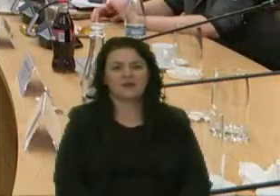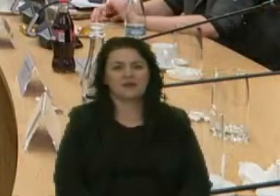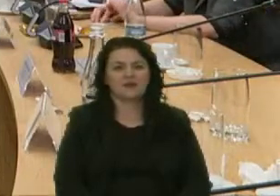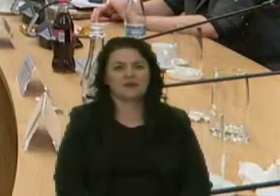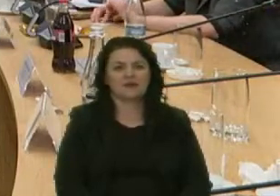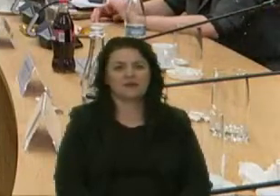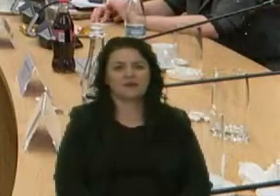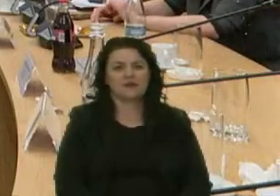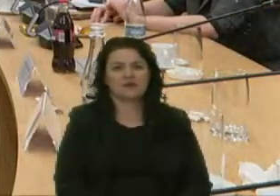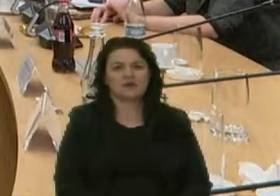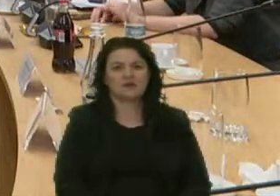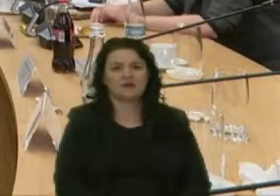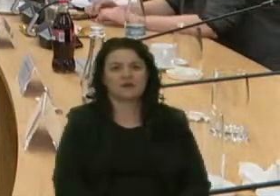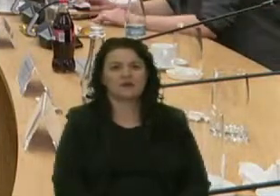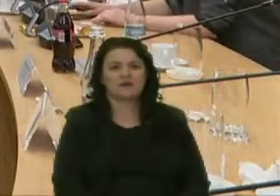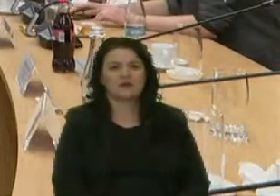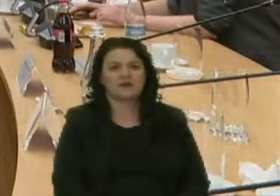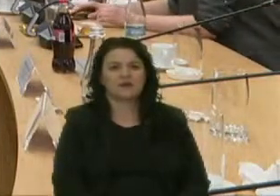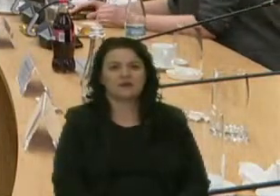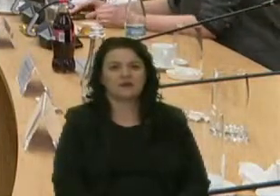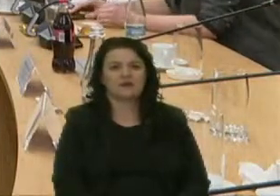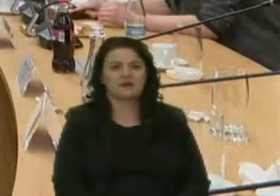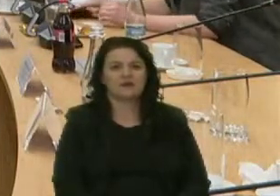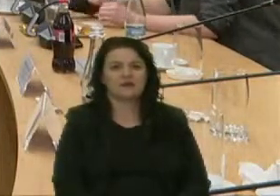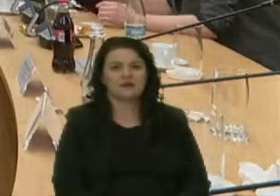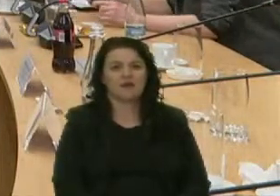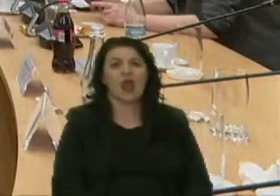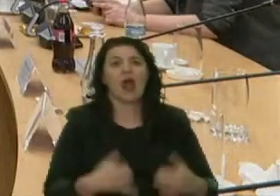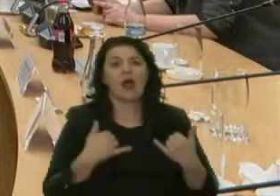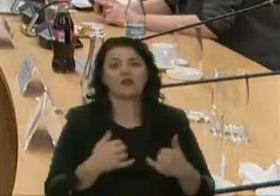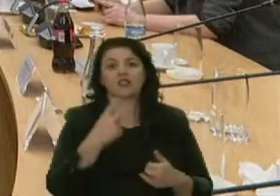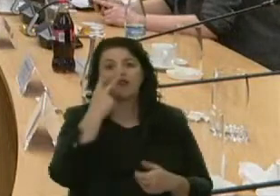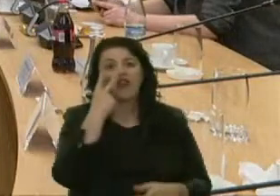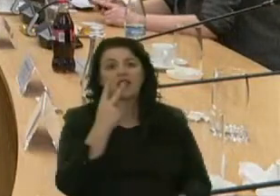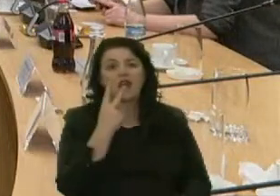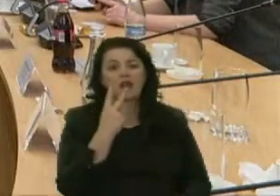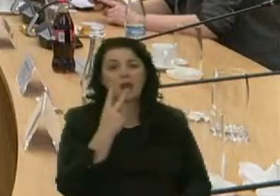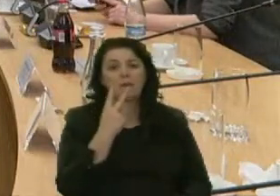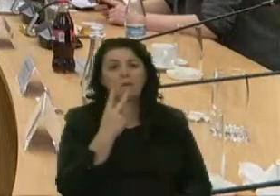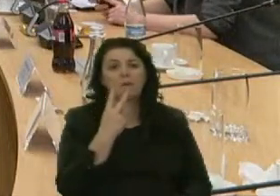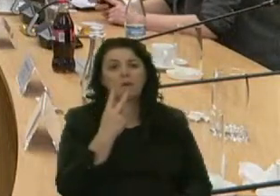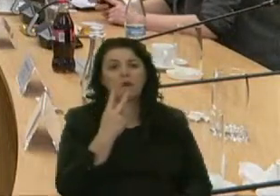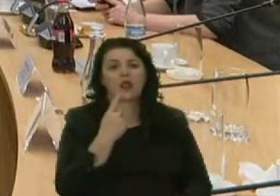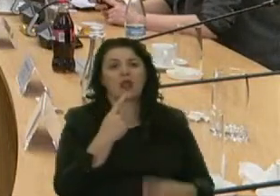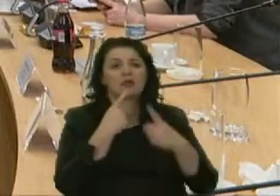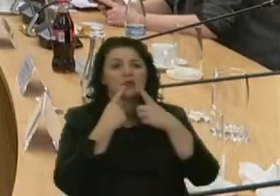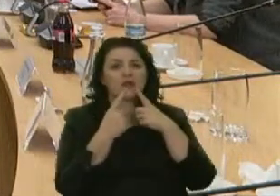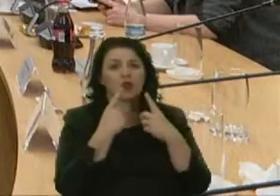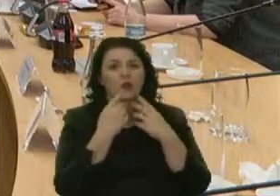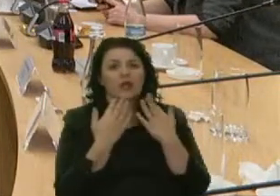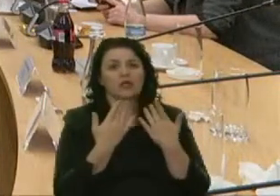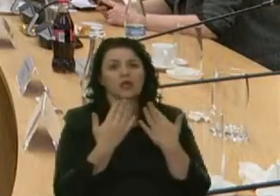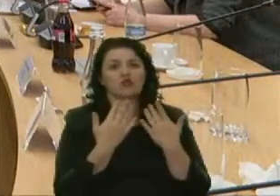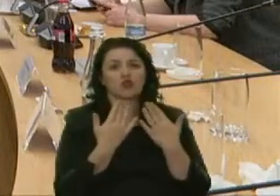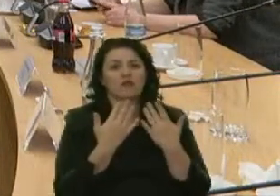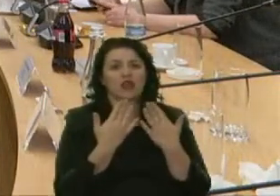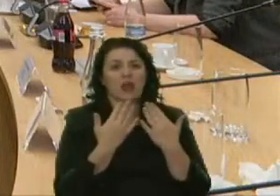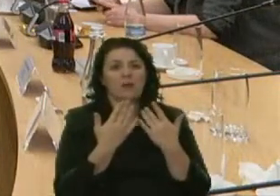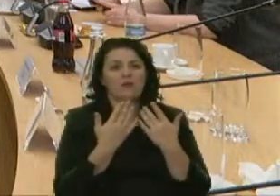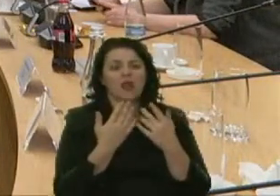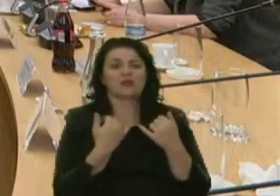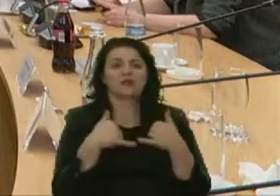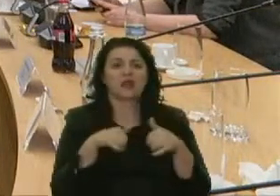zonă așa având în vedere că să vorbim de cifre vorba aia se